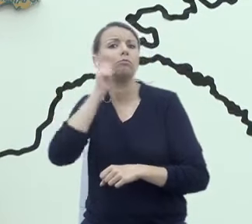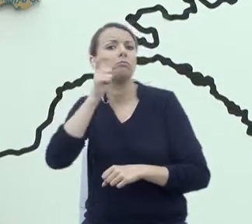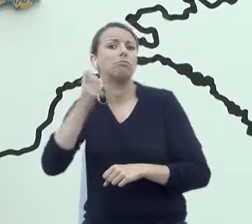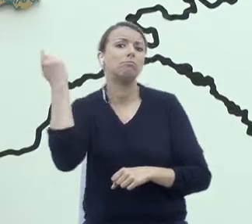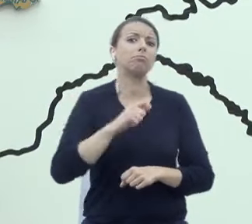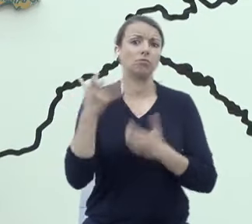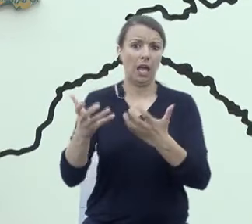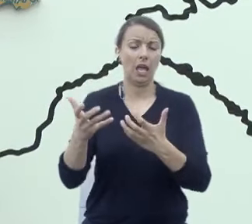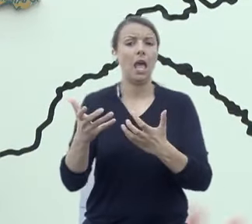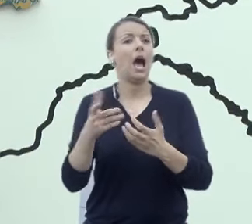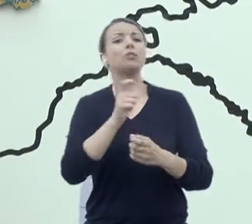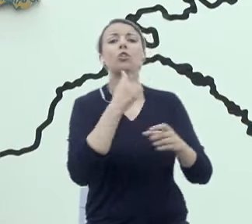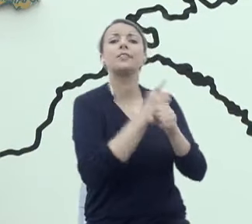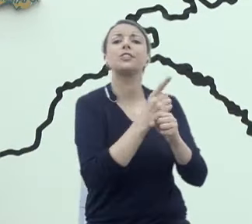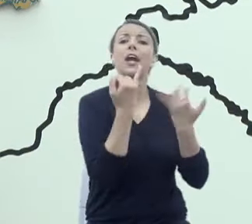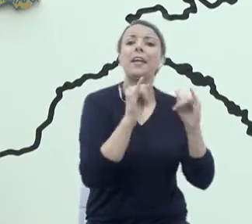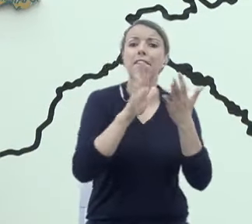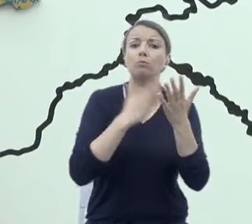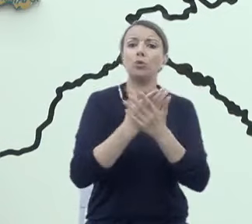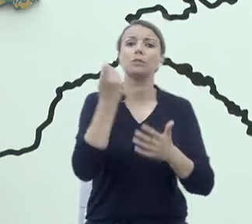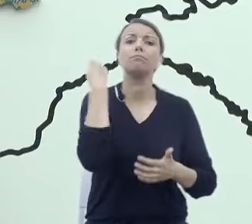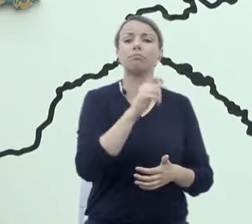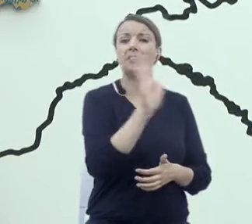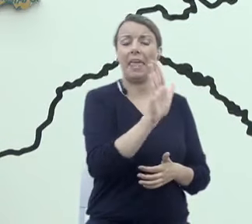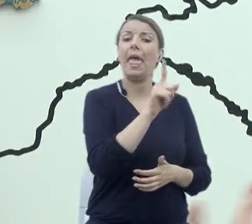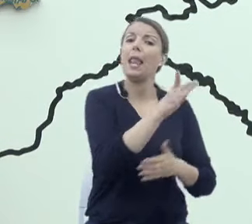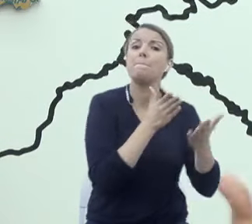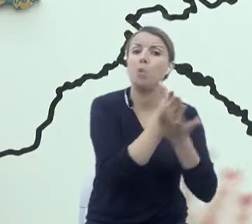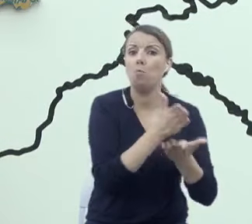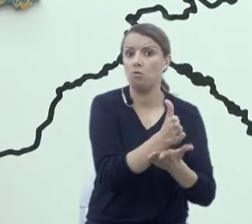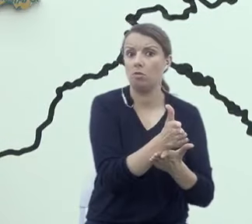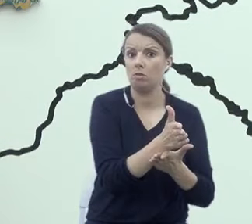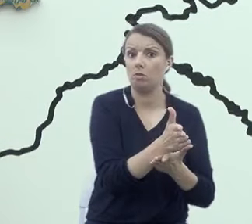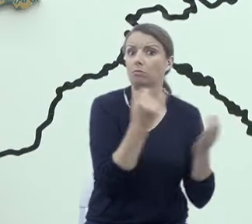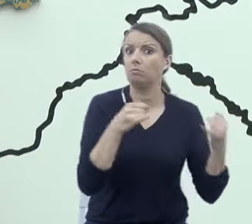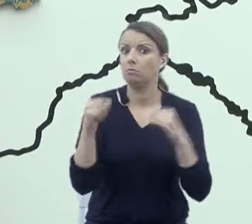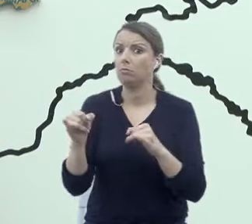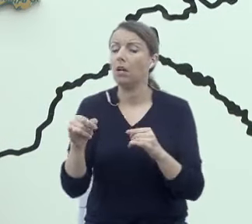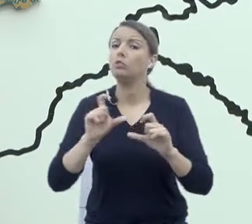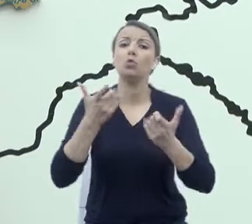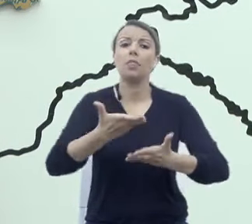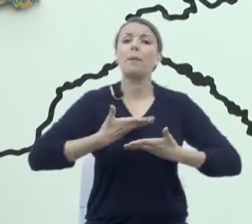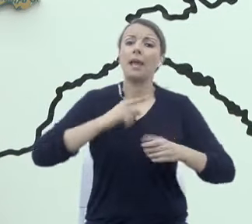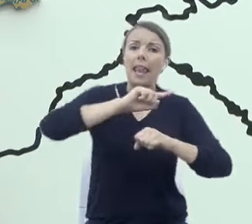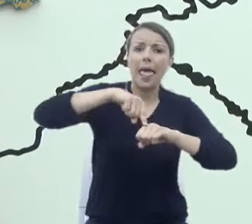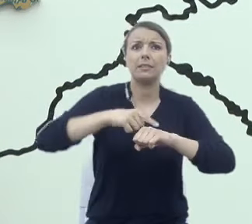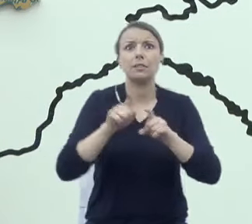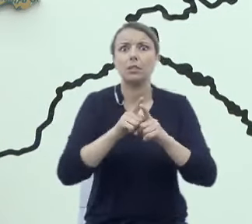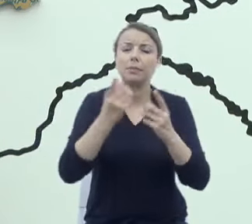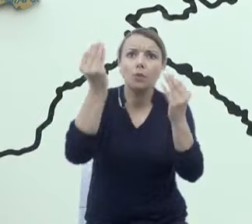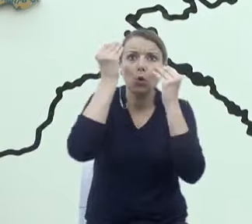postanawiał pomagać. I co nam ta wiedza może powiedzieć, tak? No być jakąś lekcją na przyszłość, tak? Powiedzieć